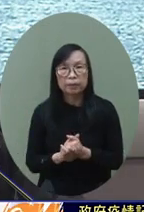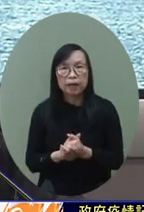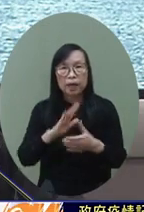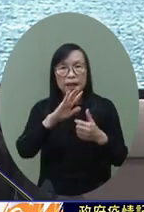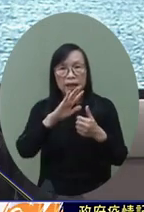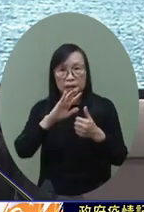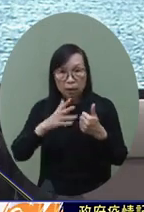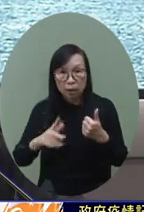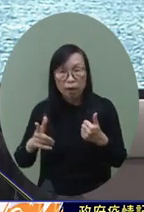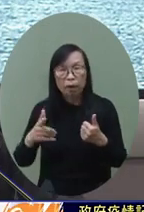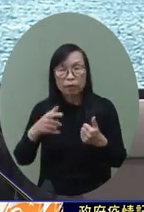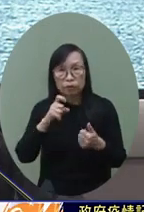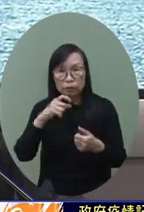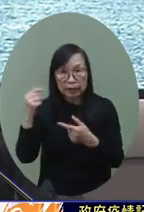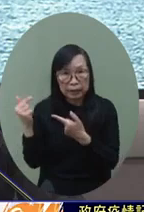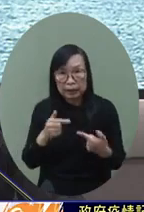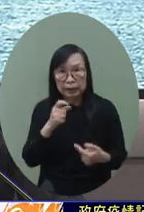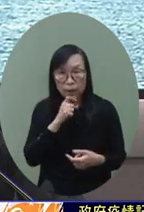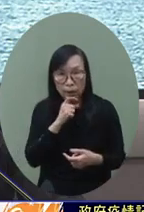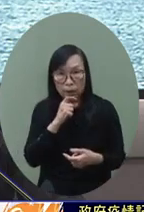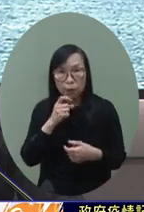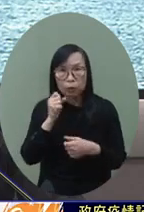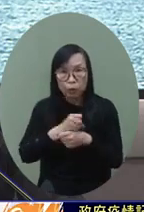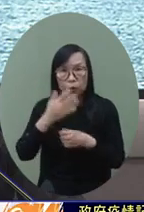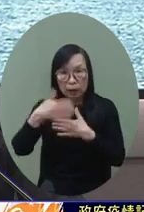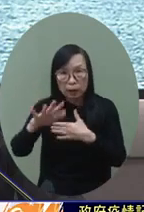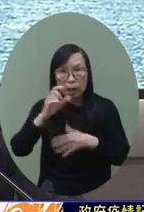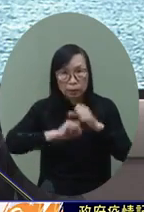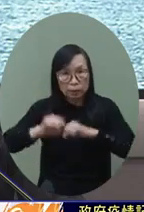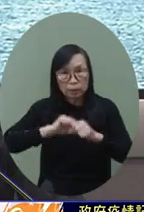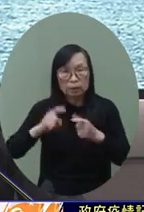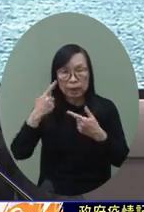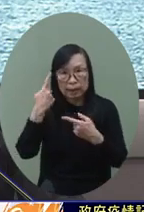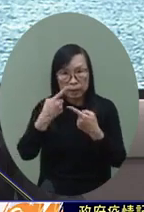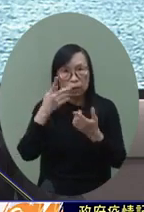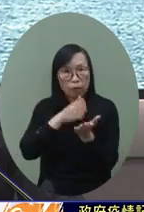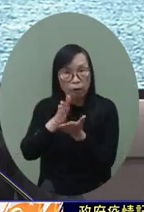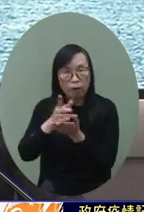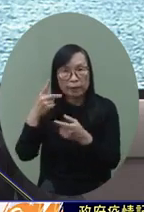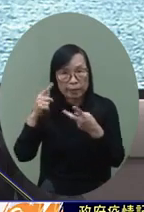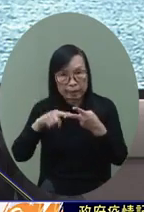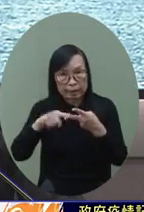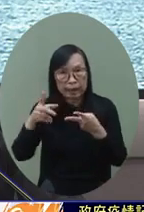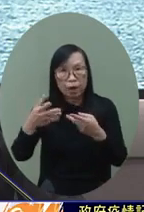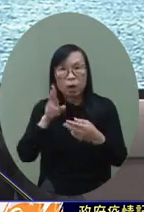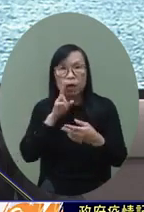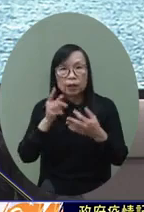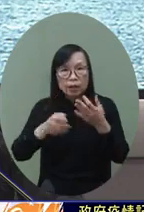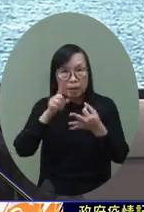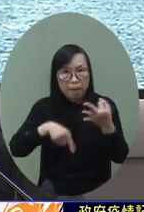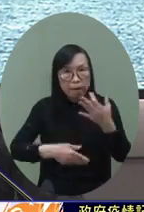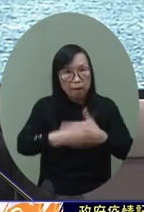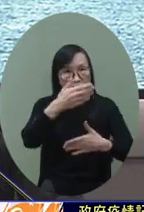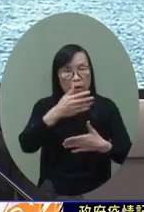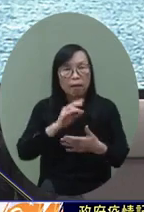響之下都仲有嘅話，係咪要做其他嘅行動咧？呢個第一個方向咧。咁第二個咧就好似風澤樓呢個個案一樣